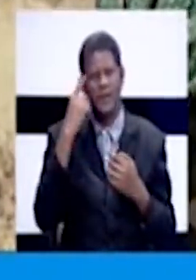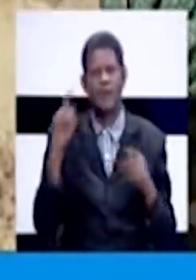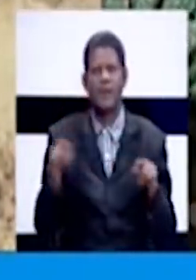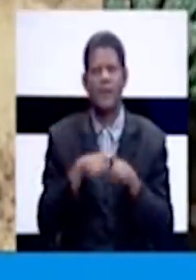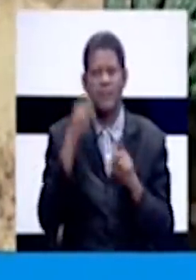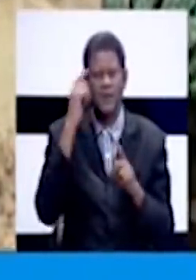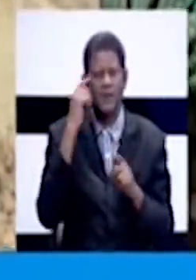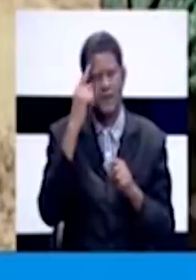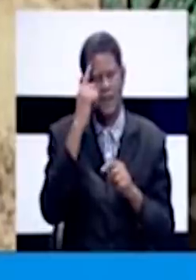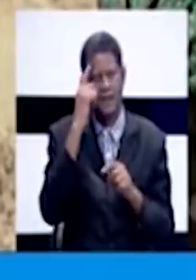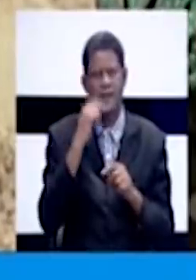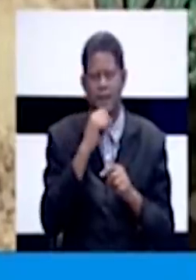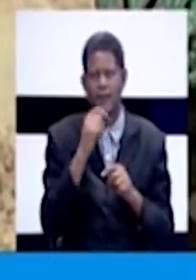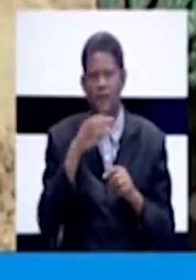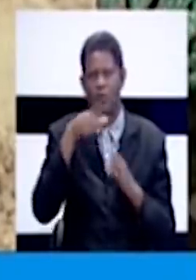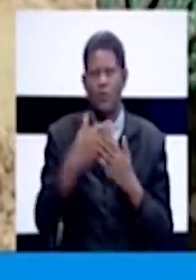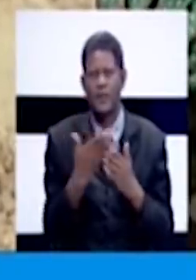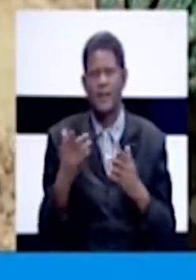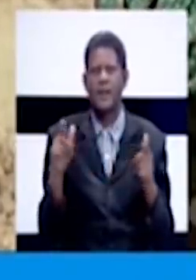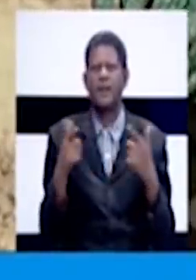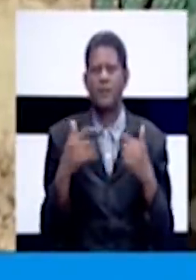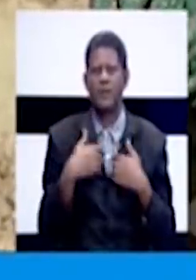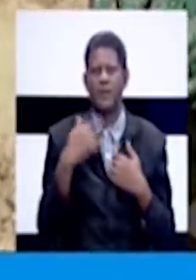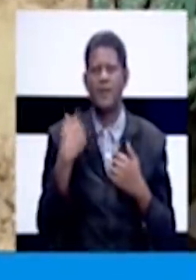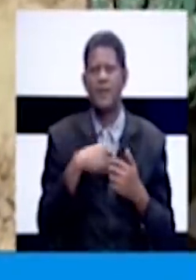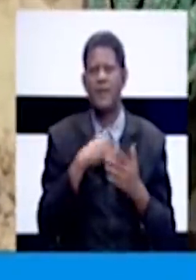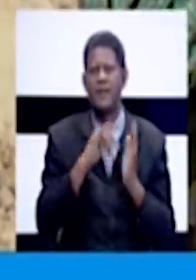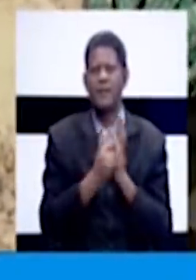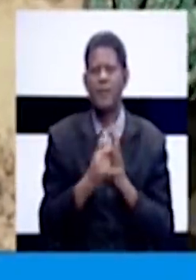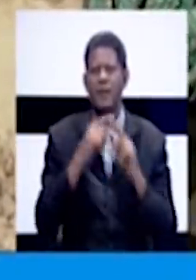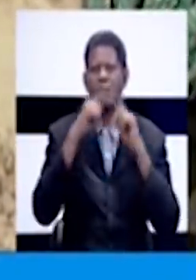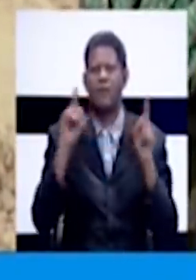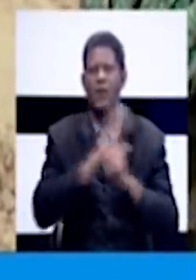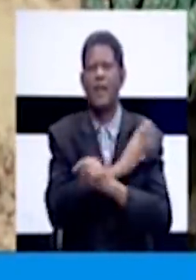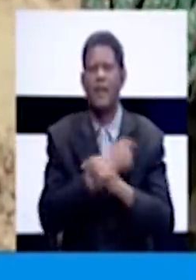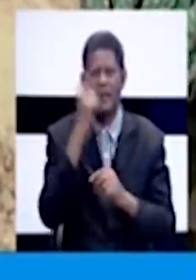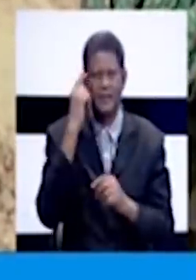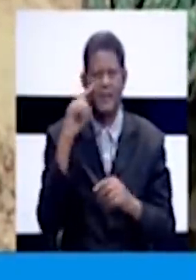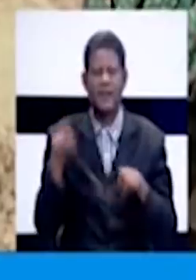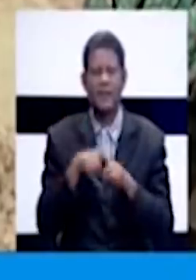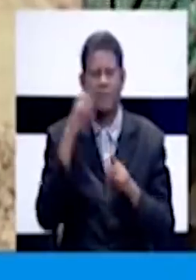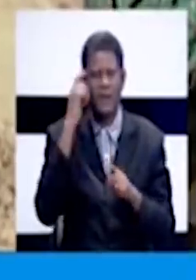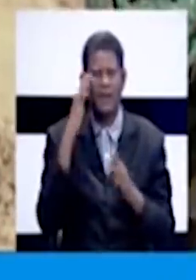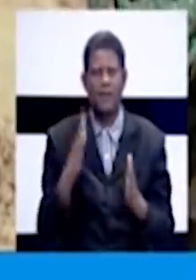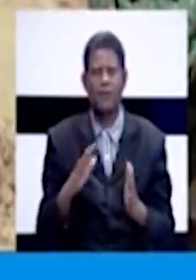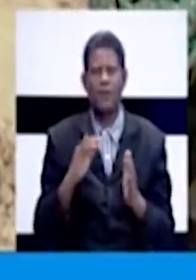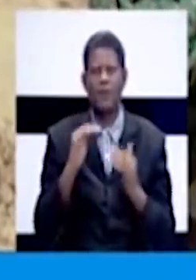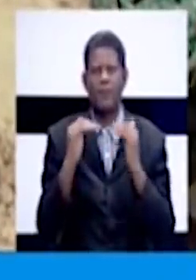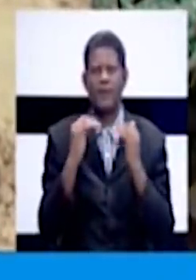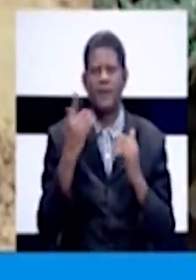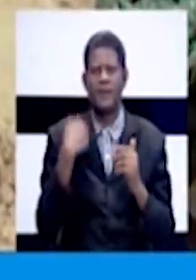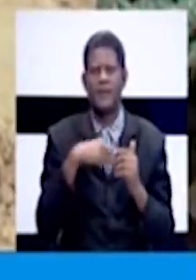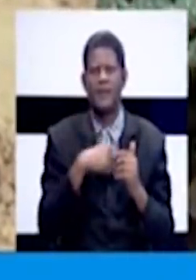ያው ከይሓሰብናሉ ዝኽለ ነገር ግጥምናኒ ማለት እዩ ያው ንዚ ደሞ ንሕና ከም ፍሉይ ሓይል ትግራይ ወይ ከዓ ድሞ ከም ተጋር መጠን ያው